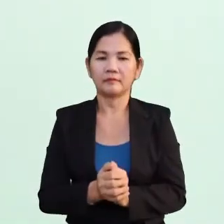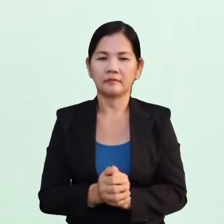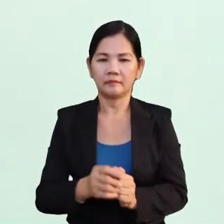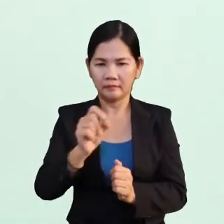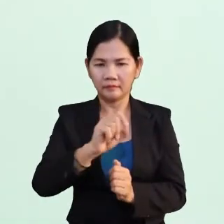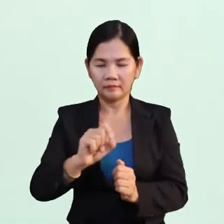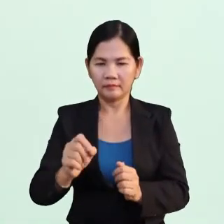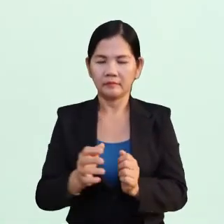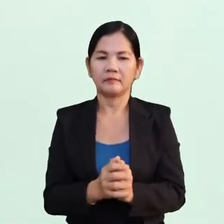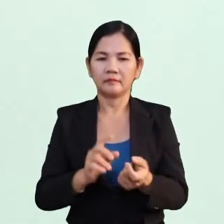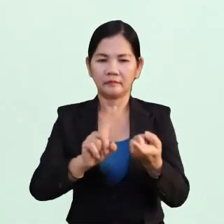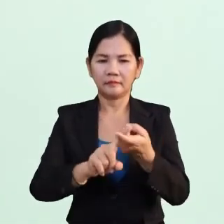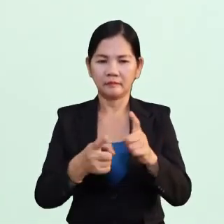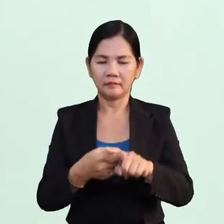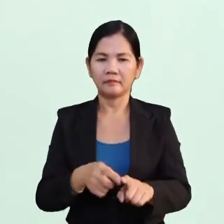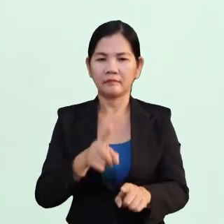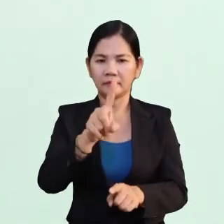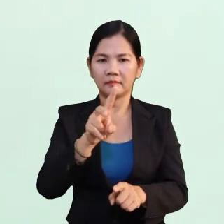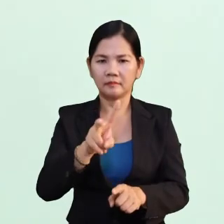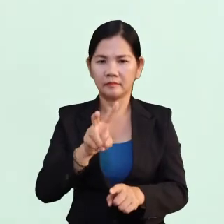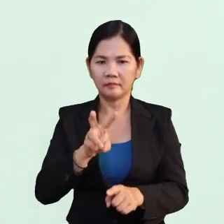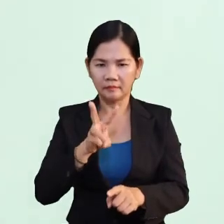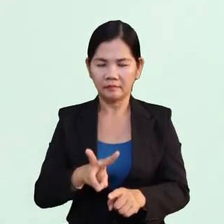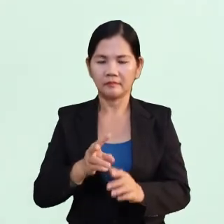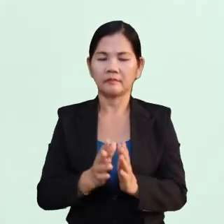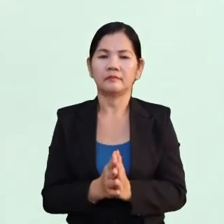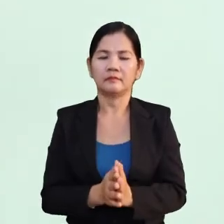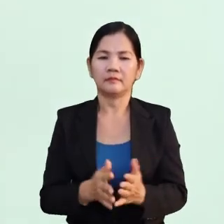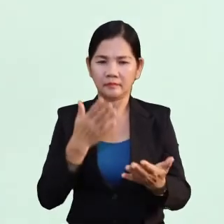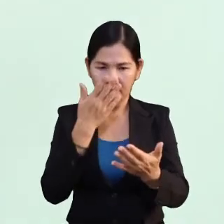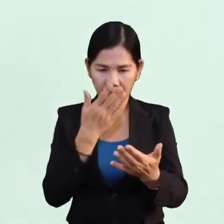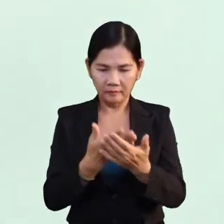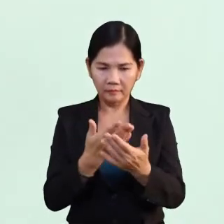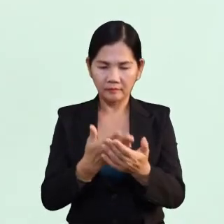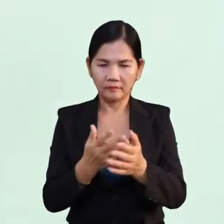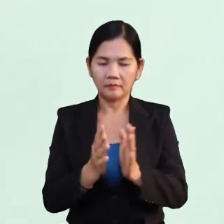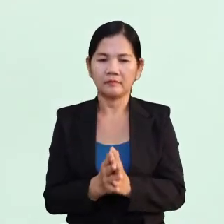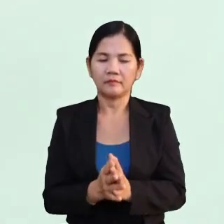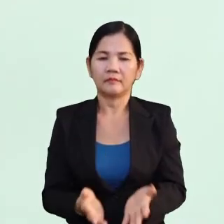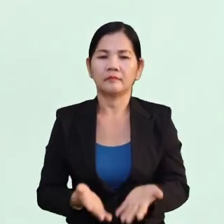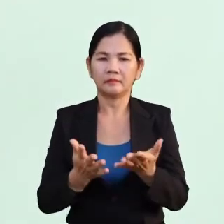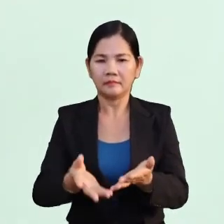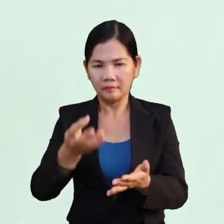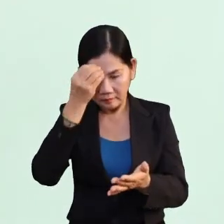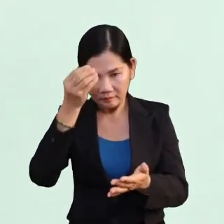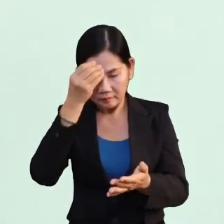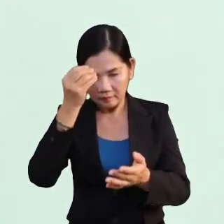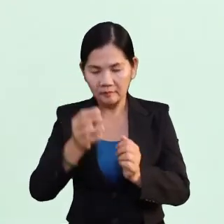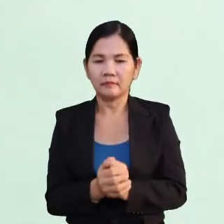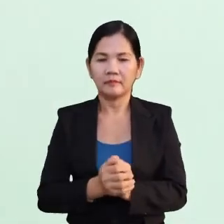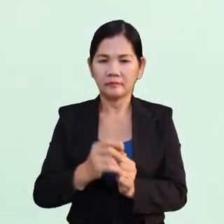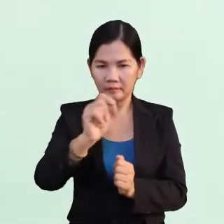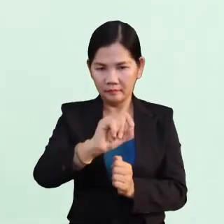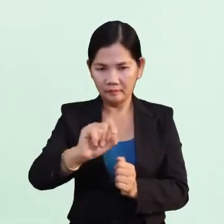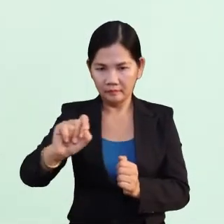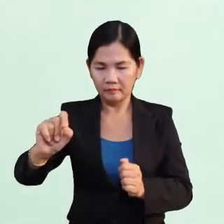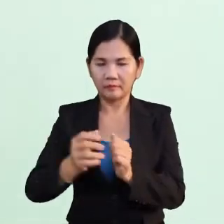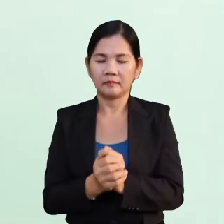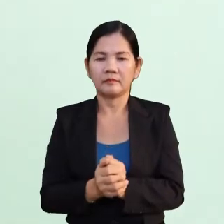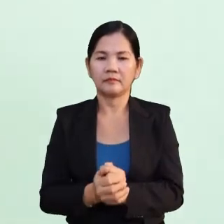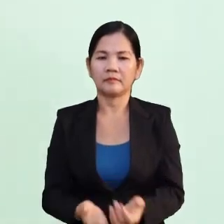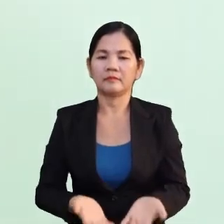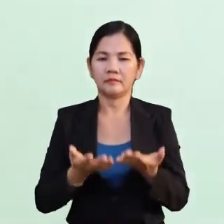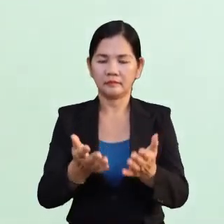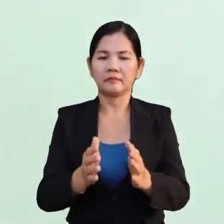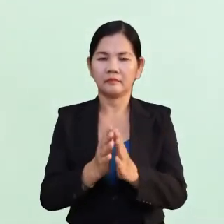មកដាក់លេខមក1 2 3មកគឺកូនសរសេរឈ្មោះសម្ភារៈដែលកូនសិក្សាអញ្ចឹងកូនអាចសរសេរតែឈ្មោះសម្ភារៈចូលក្